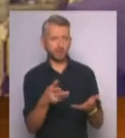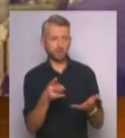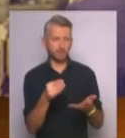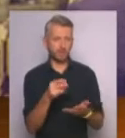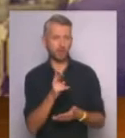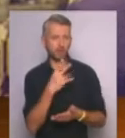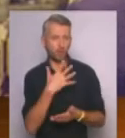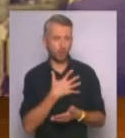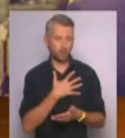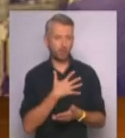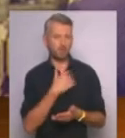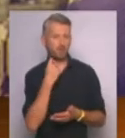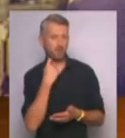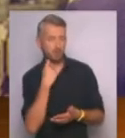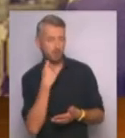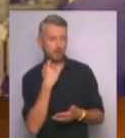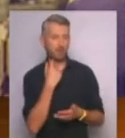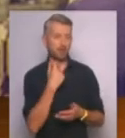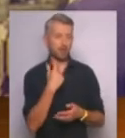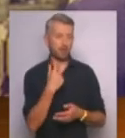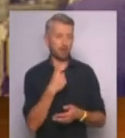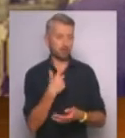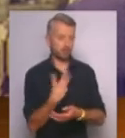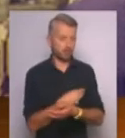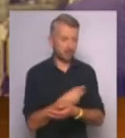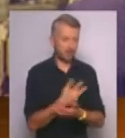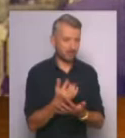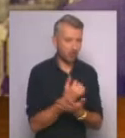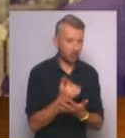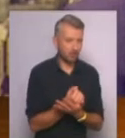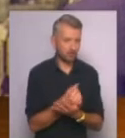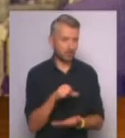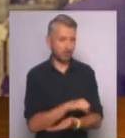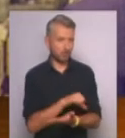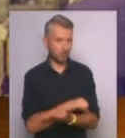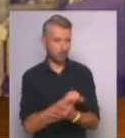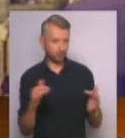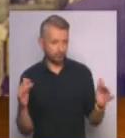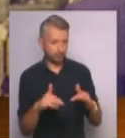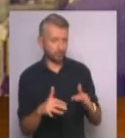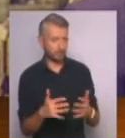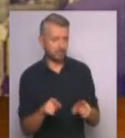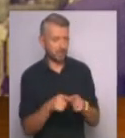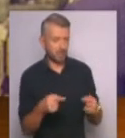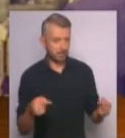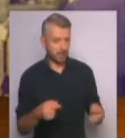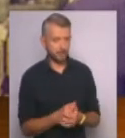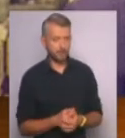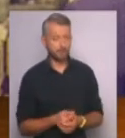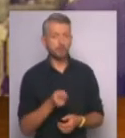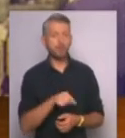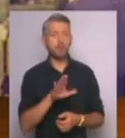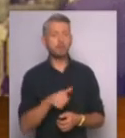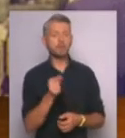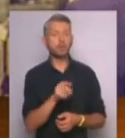там і випити, і не тільки, там і шприци знаходять наркоманів, тобто наркоманів і так далі. Тому після